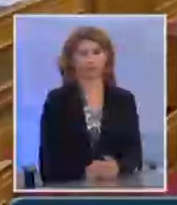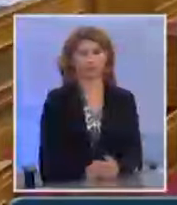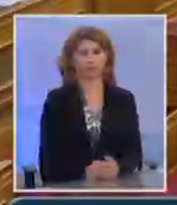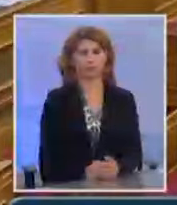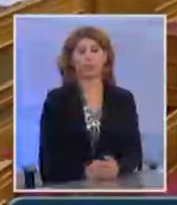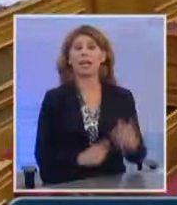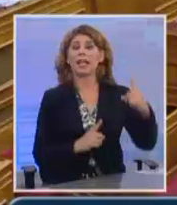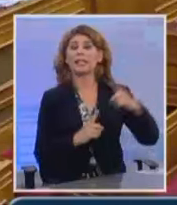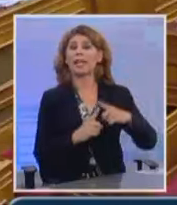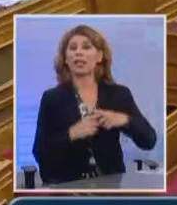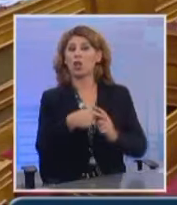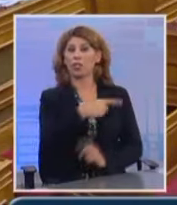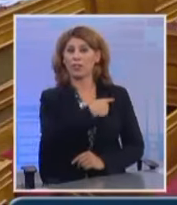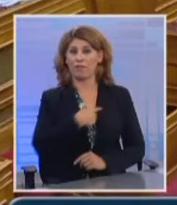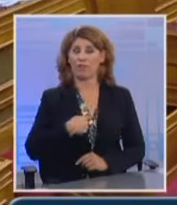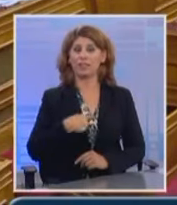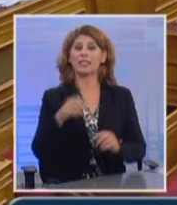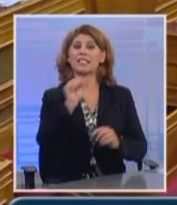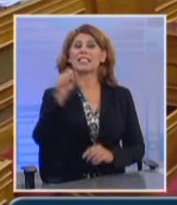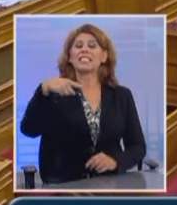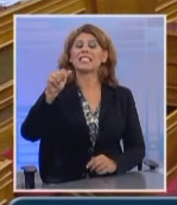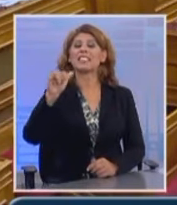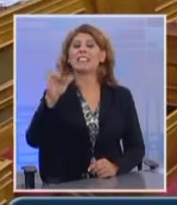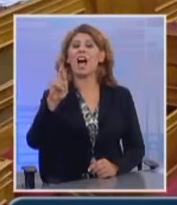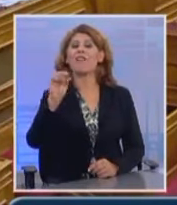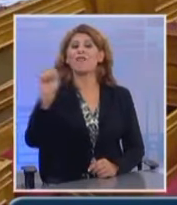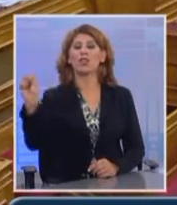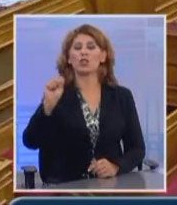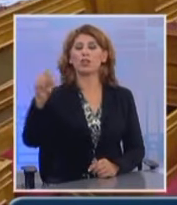Ο τεχνικός διευθυντής Σταύρου Σπύρος.